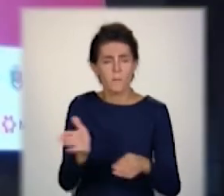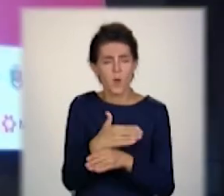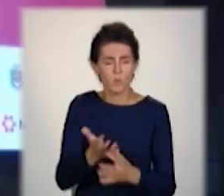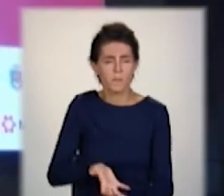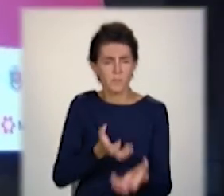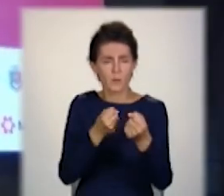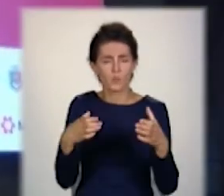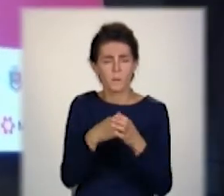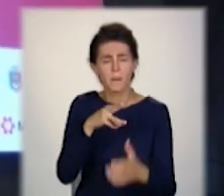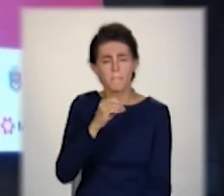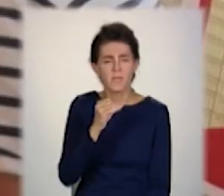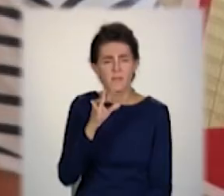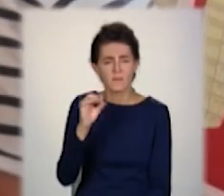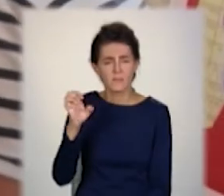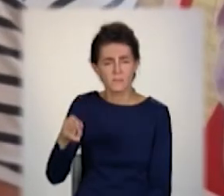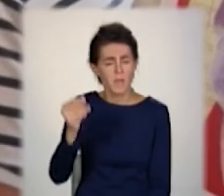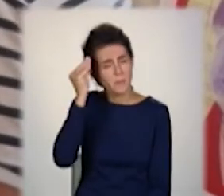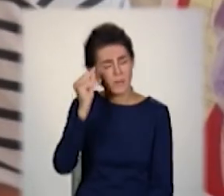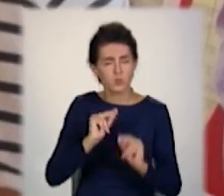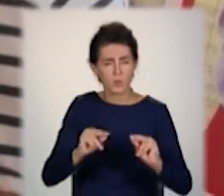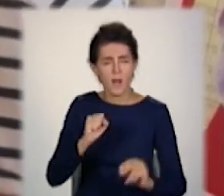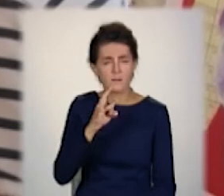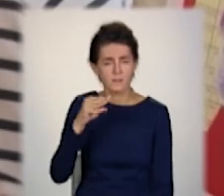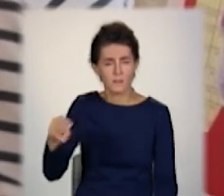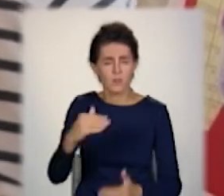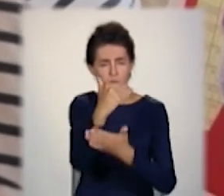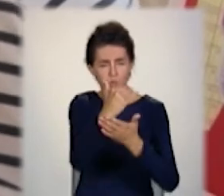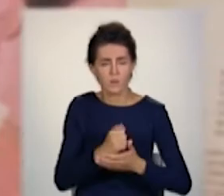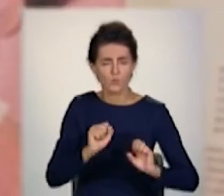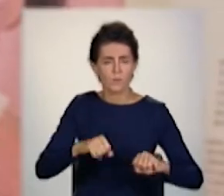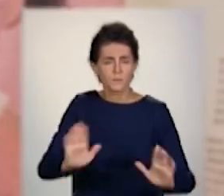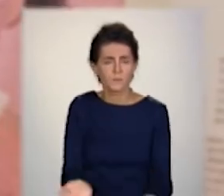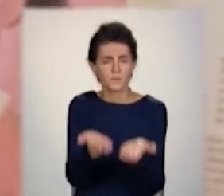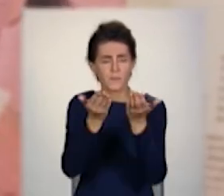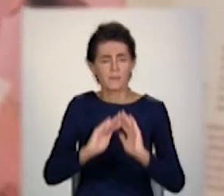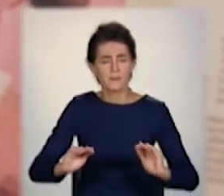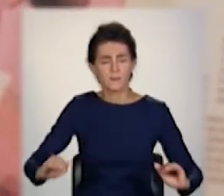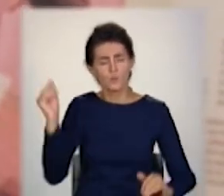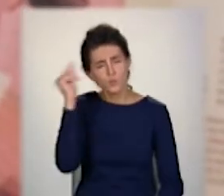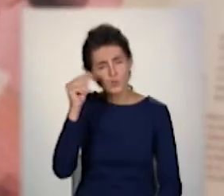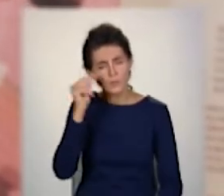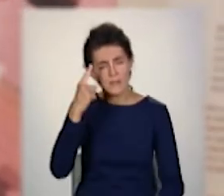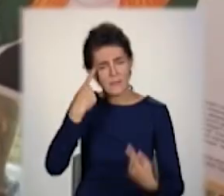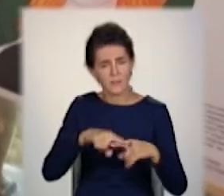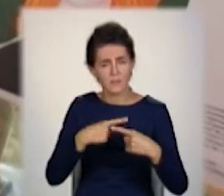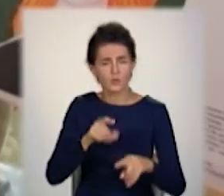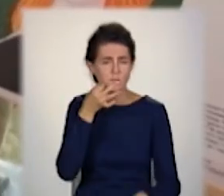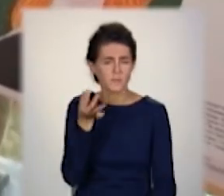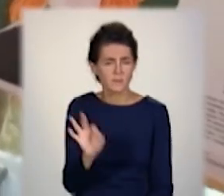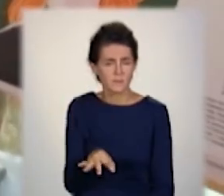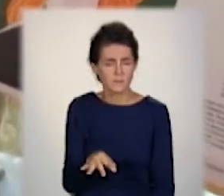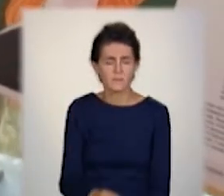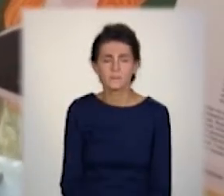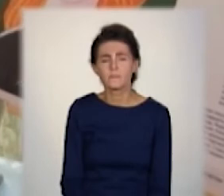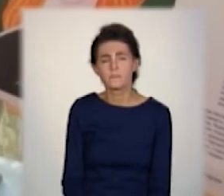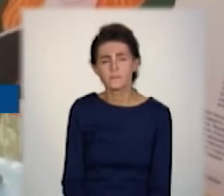групи «Метінвест». На думку педагогів, арт-проєкт може надихнути школярів на вибір технічної спеціальності. Я би дуже хотіла